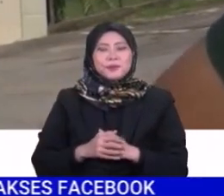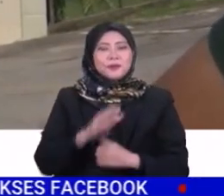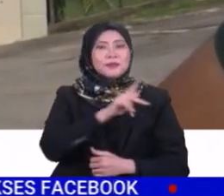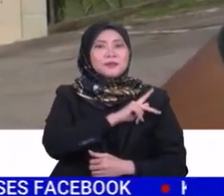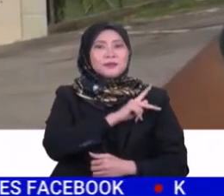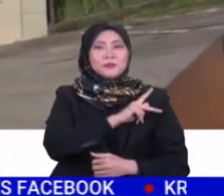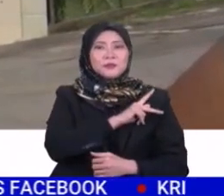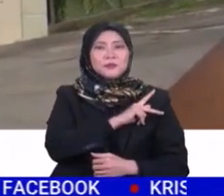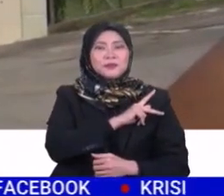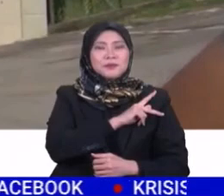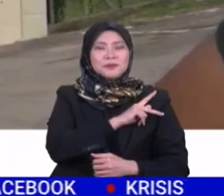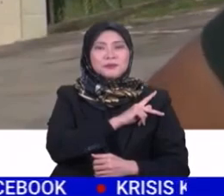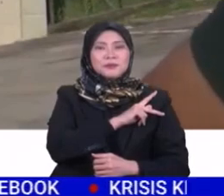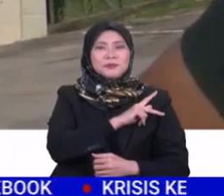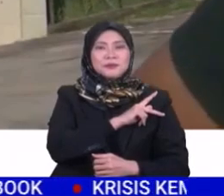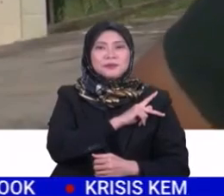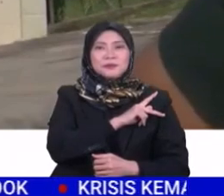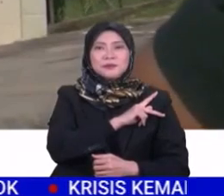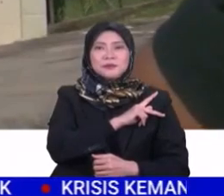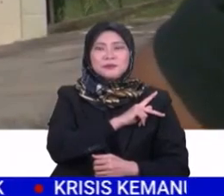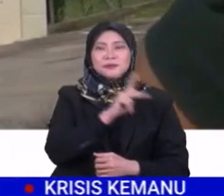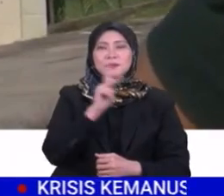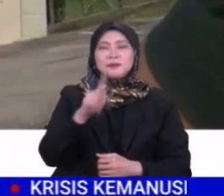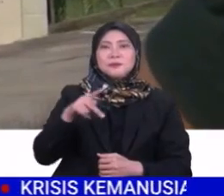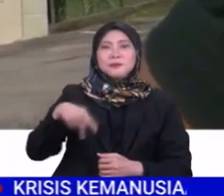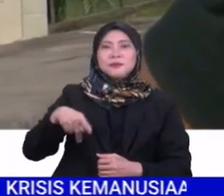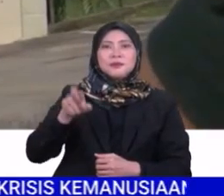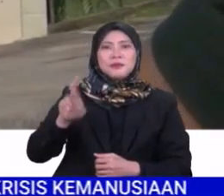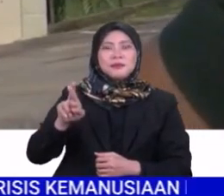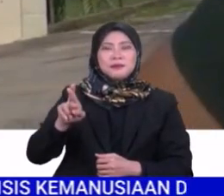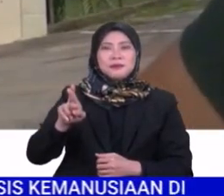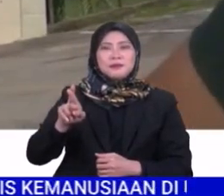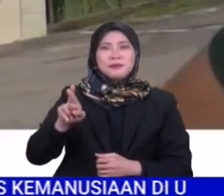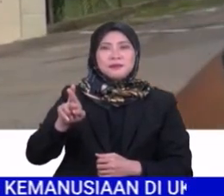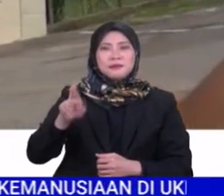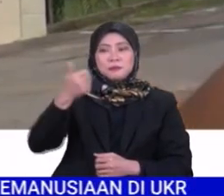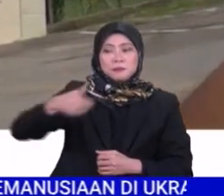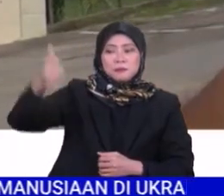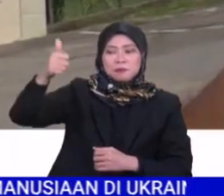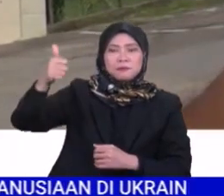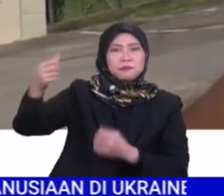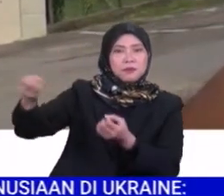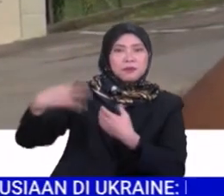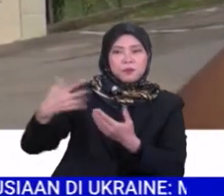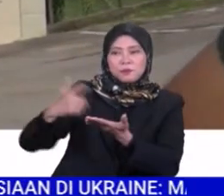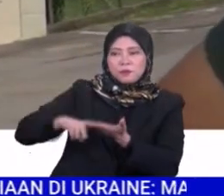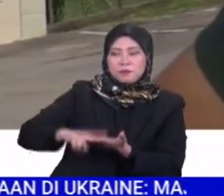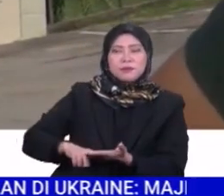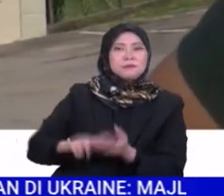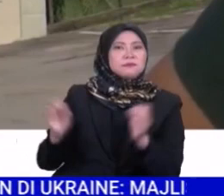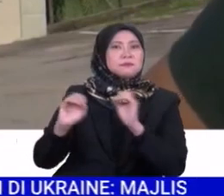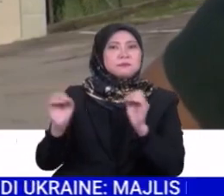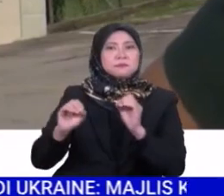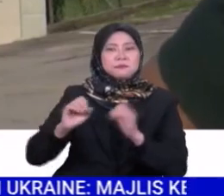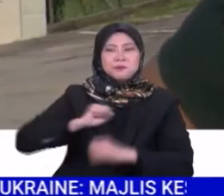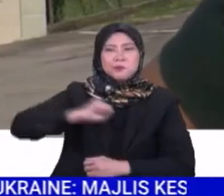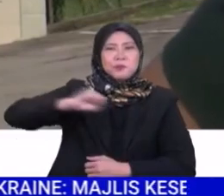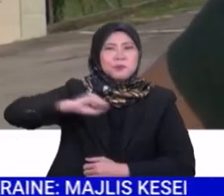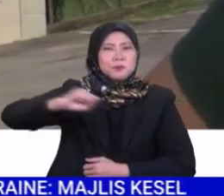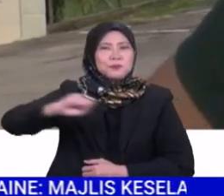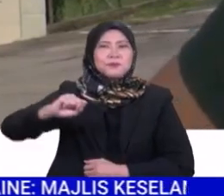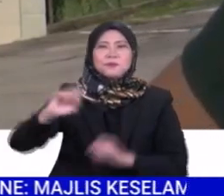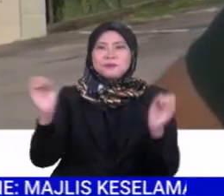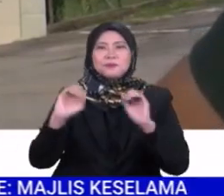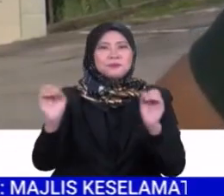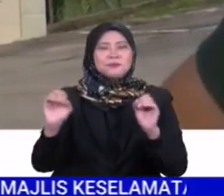ketua PP KPR tu, mendapati sebenarnya tiada apa-apa laporan yang provokasi